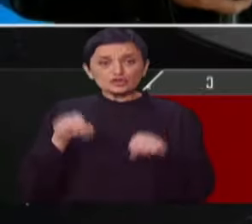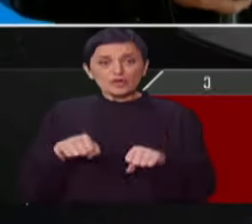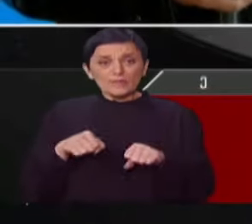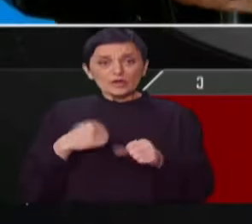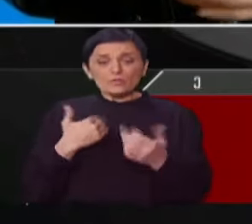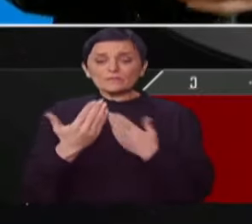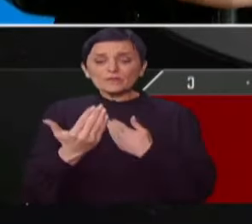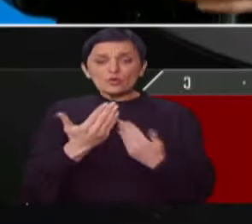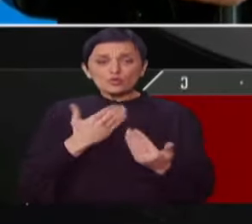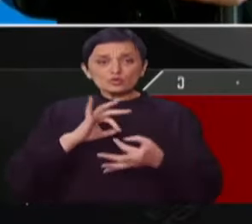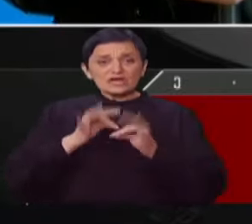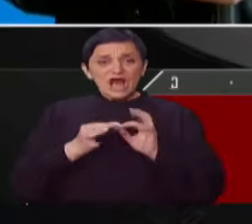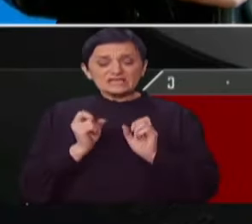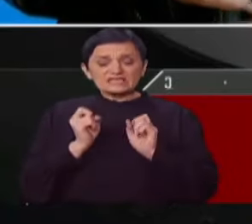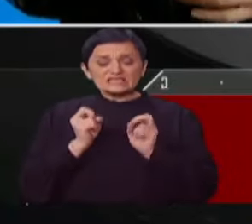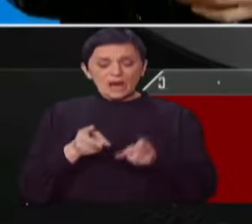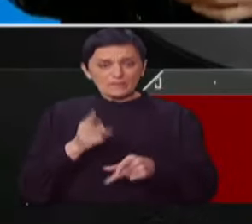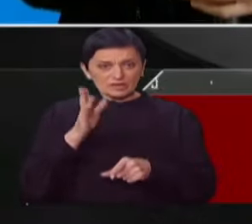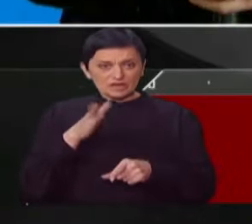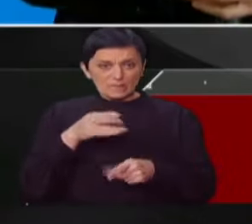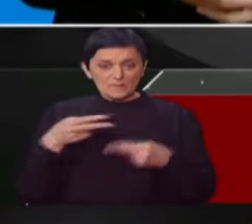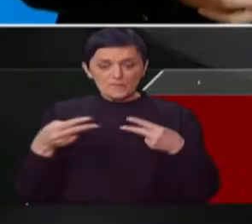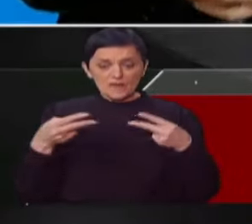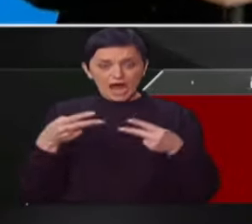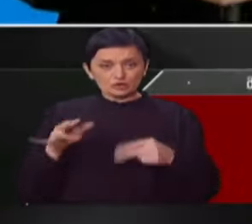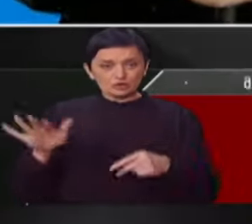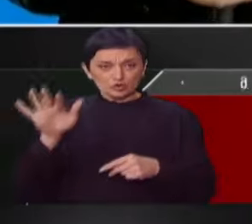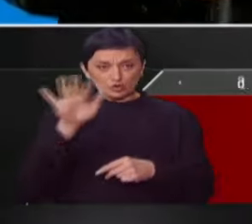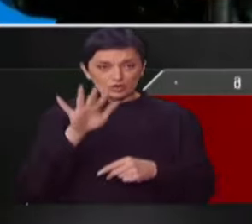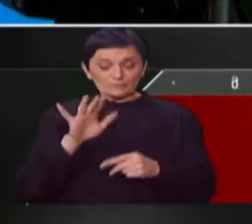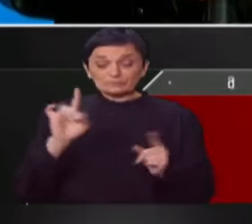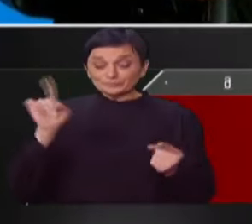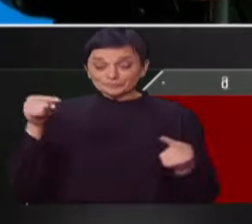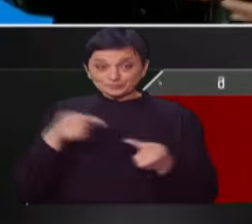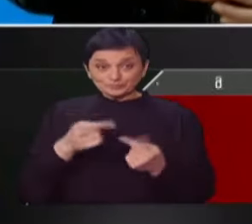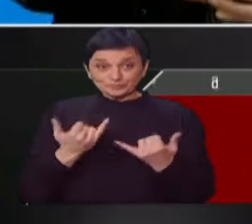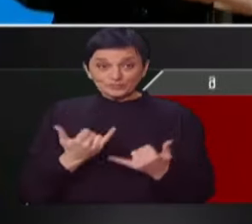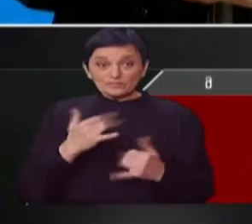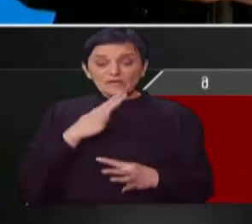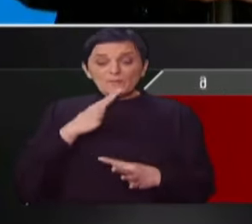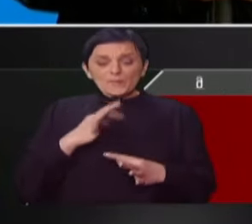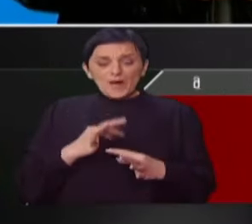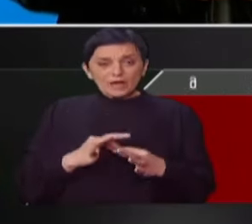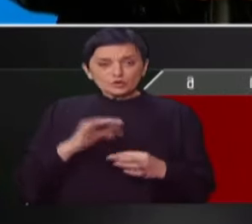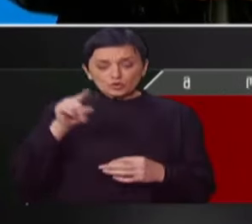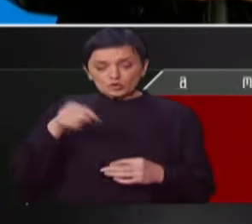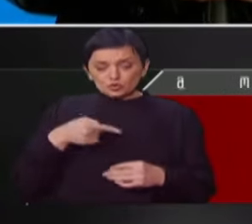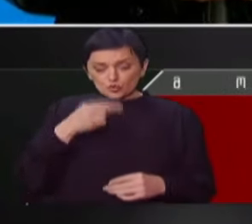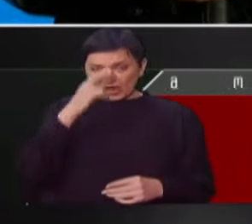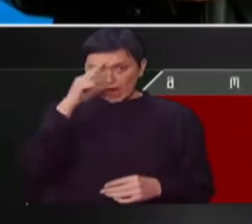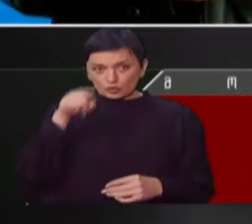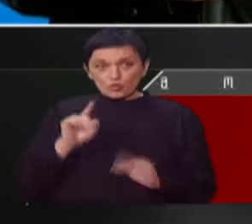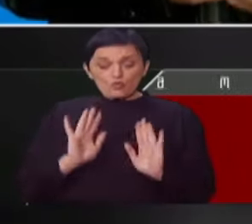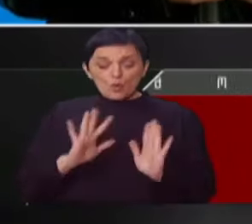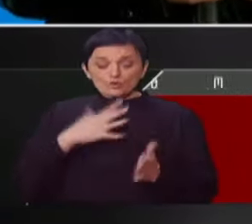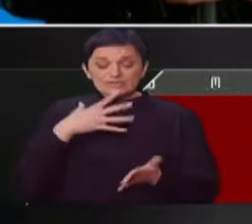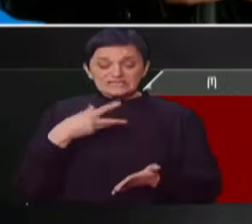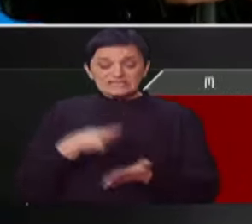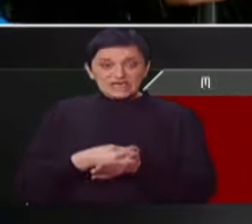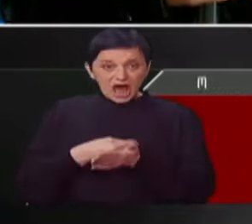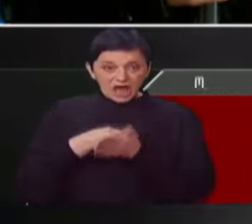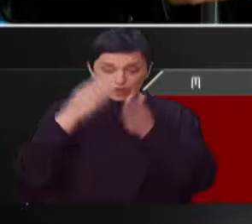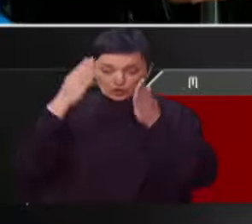тобеб сукнидес гаргол саптрес партнер кухнемс шориста. Сейчас бам мисе дахлаб, а сухис мгеблобам Суплебам холод сакутар